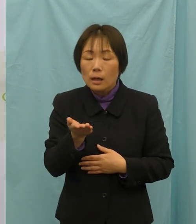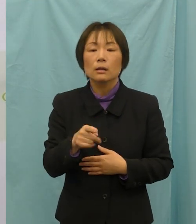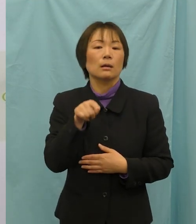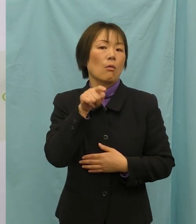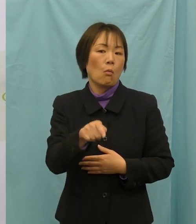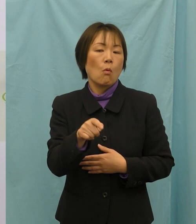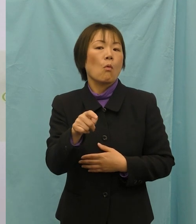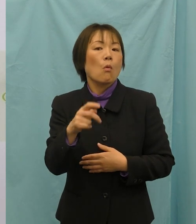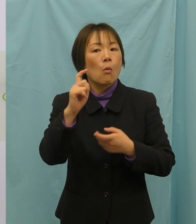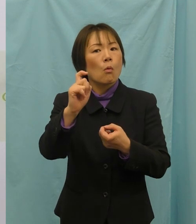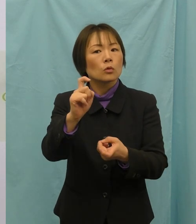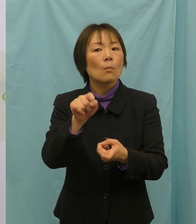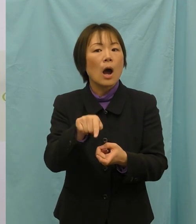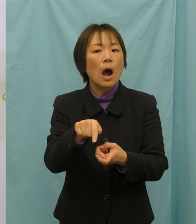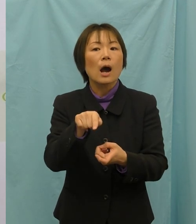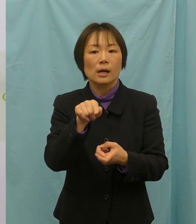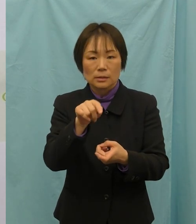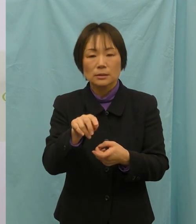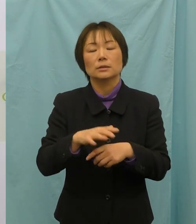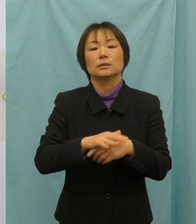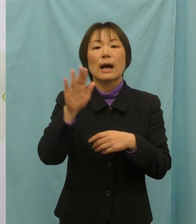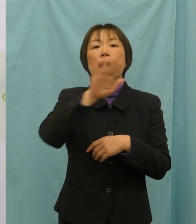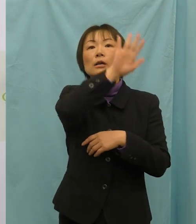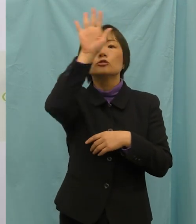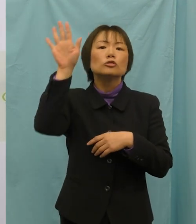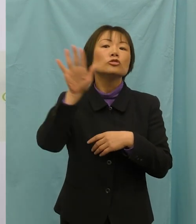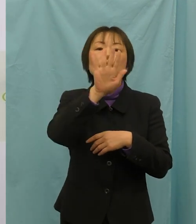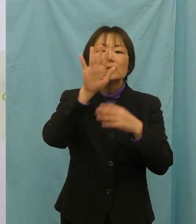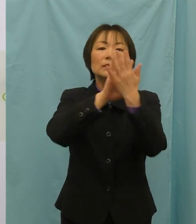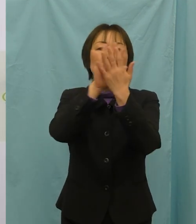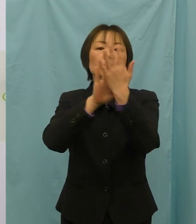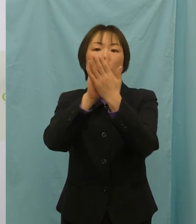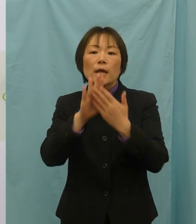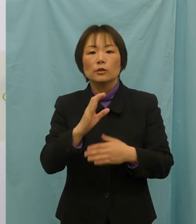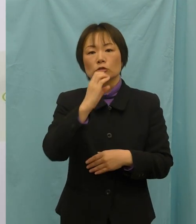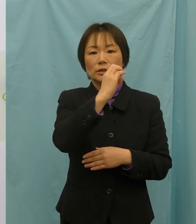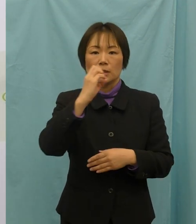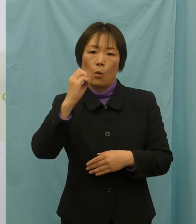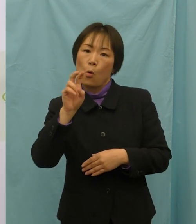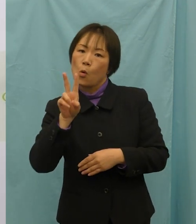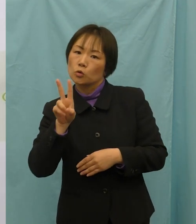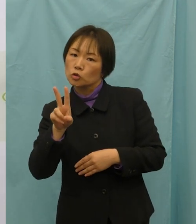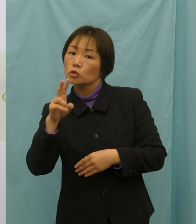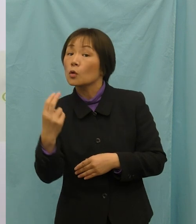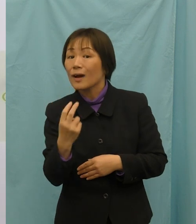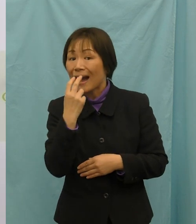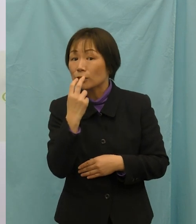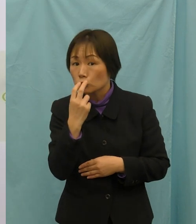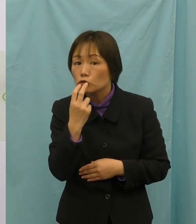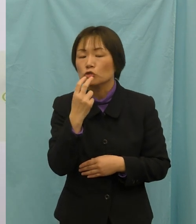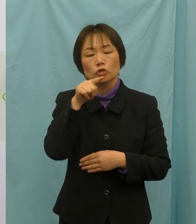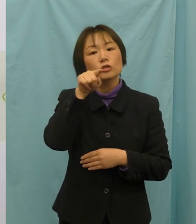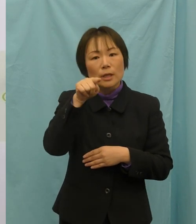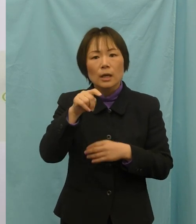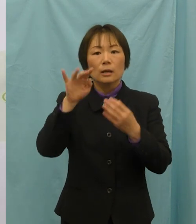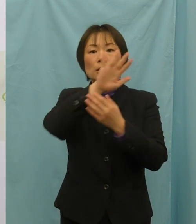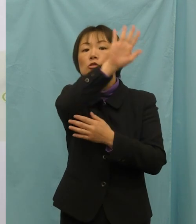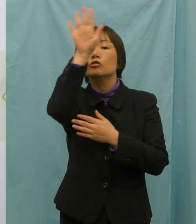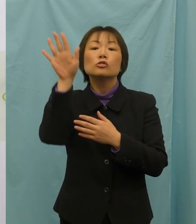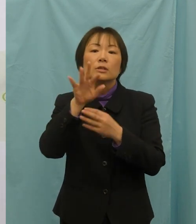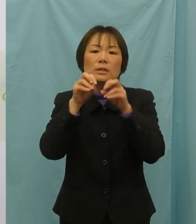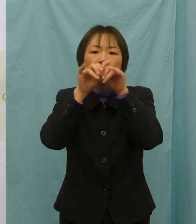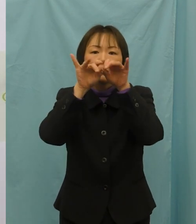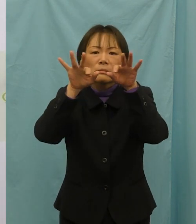か。温室効果ガスとは大気中に含まれる二酸化炭素などのガスの総称